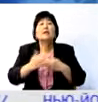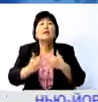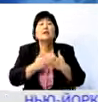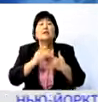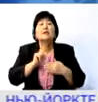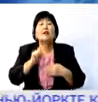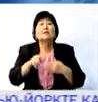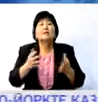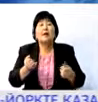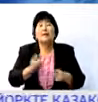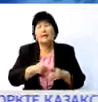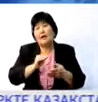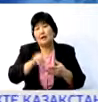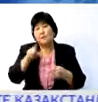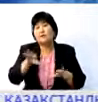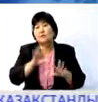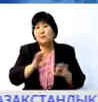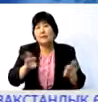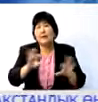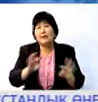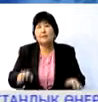тапсырмалды, әріптесін баяндасын.